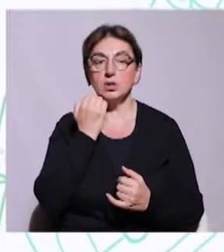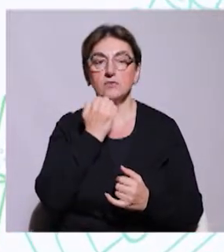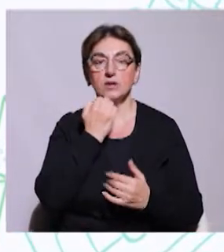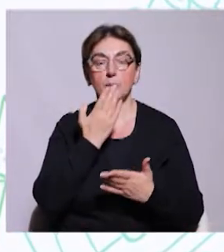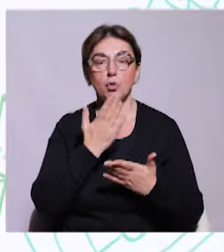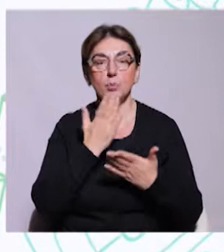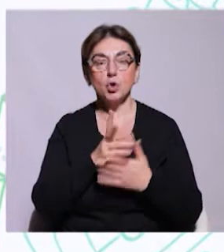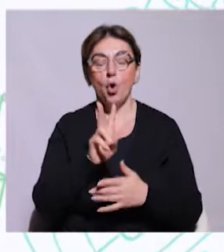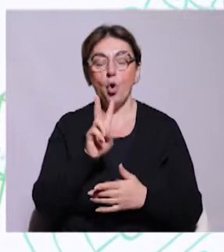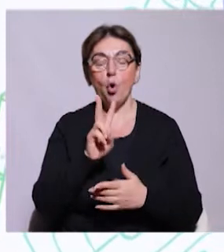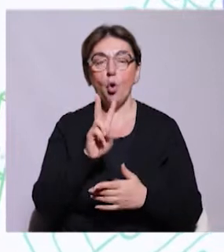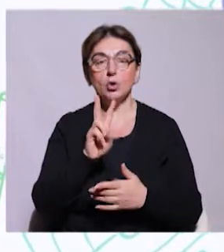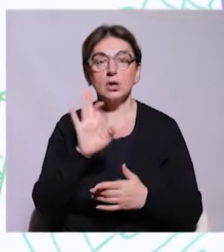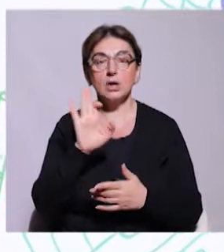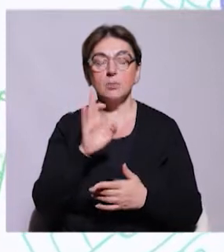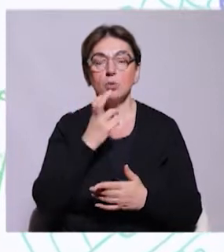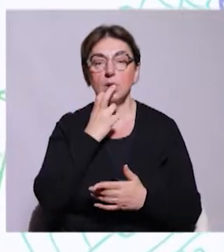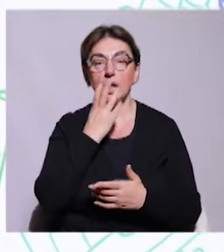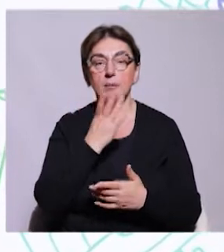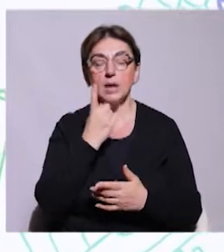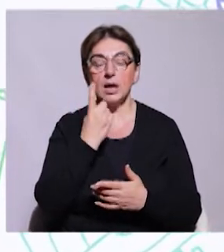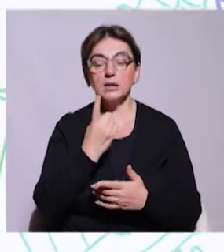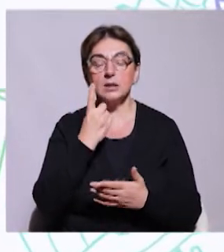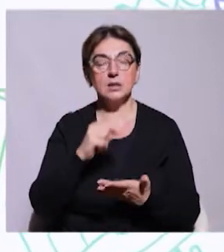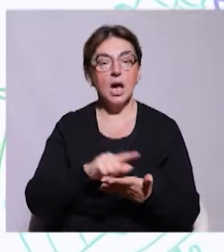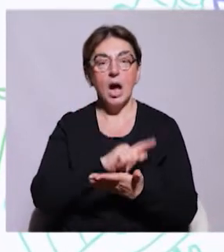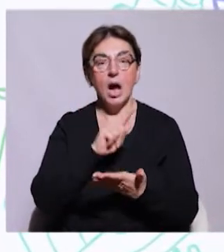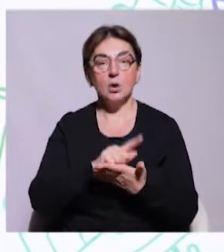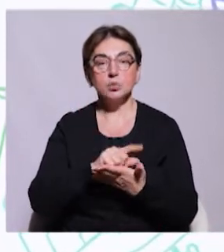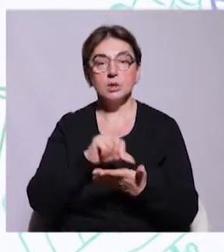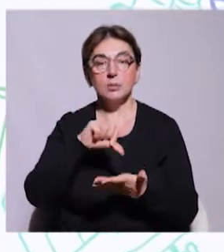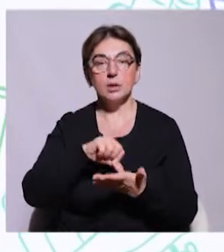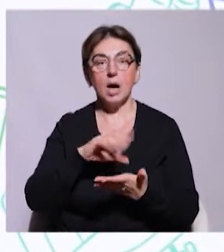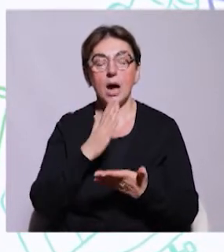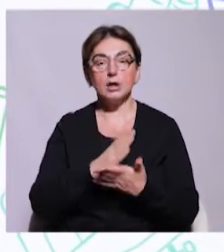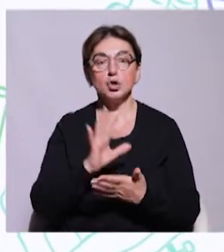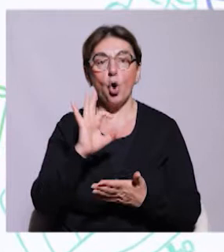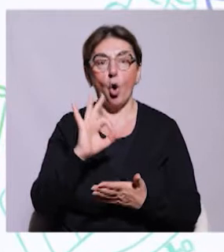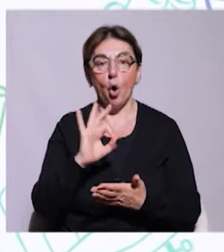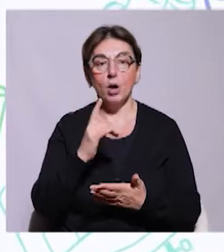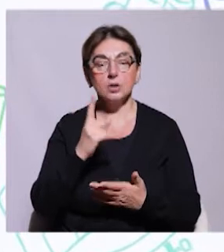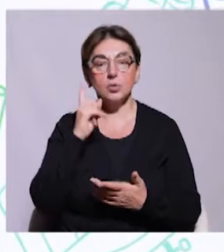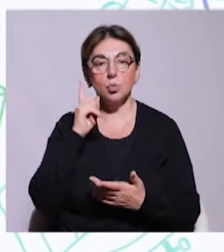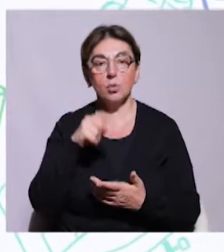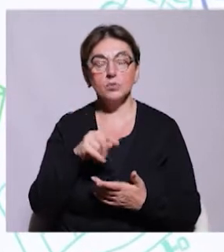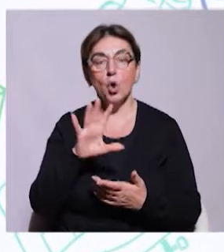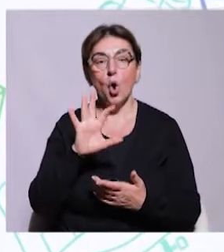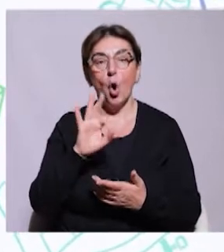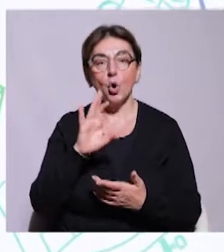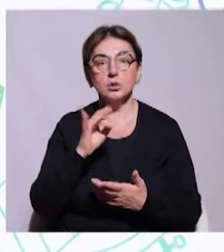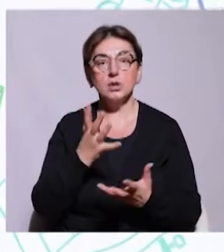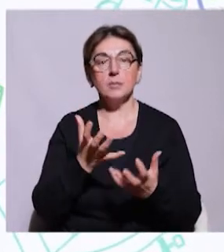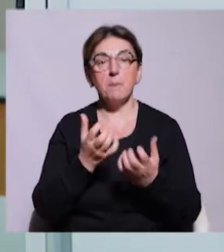ნივთიერებაა, რომელიც შედგება ორი ელემენტისაგან, რომელშიც ერთ-ერთი აუცილებლად უნდა იყოს ჟანგბადი. ჩვენ უკვე ვიცით,